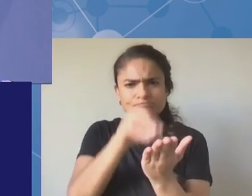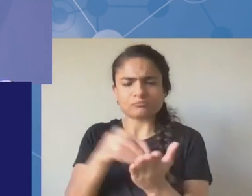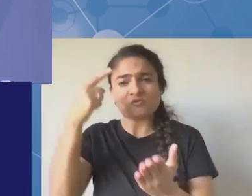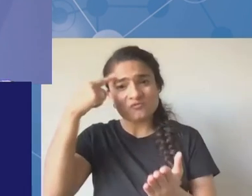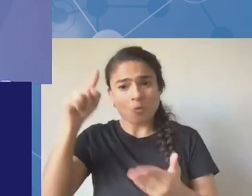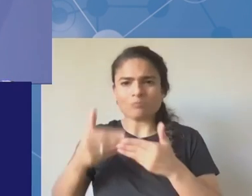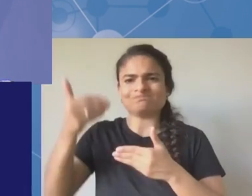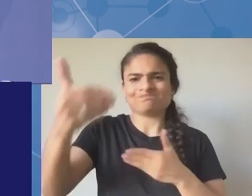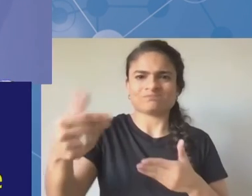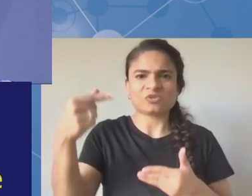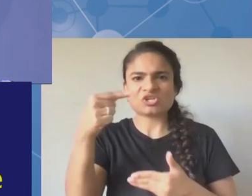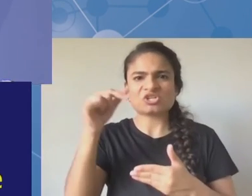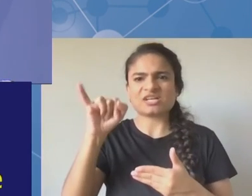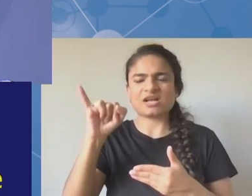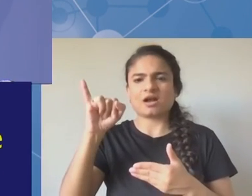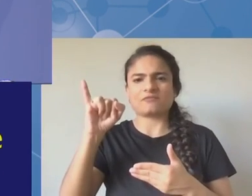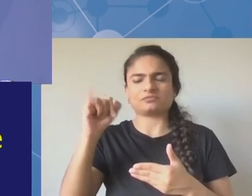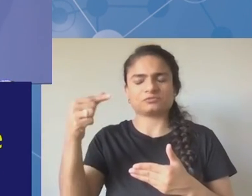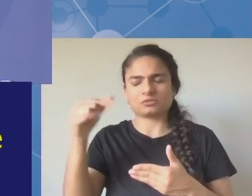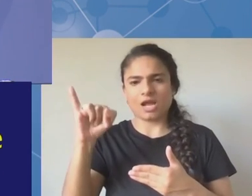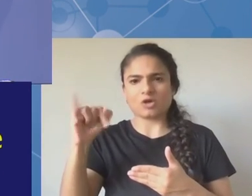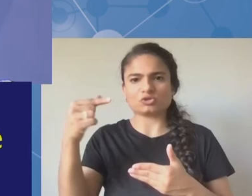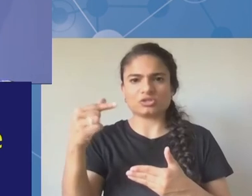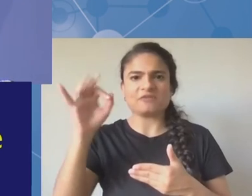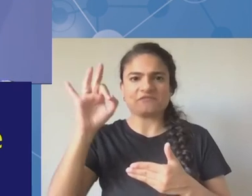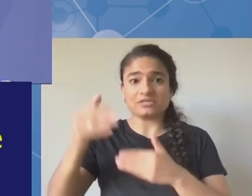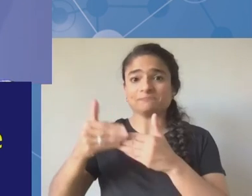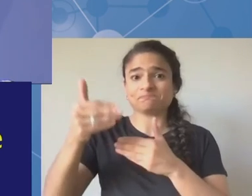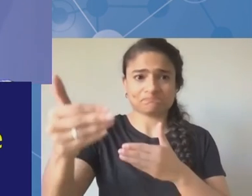разработке программы следующего саммита IGF.